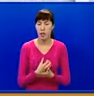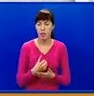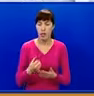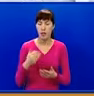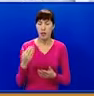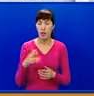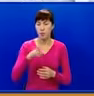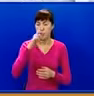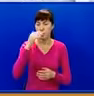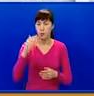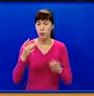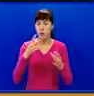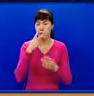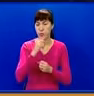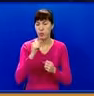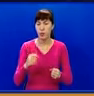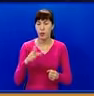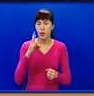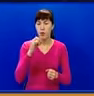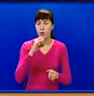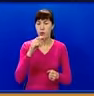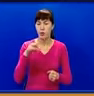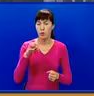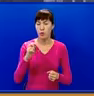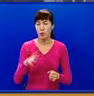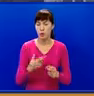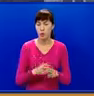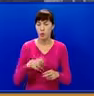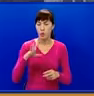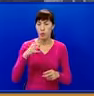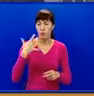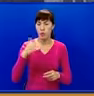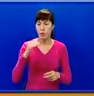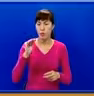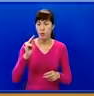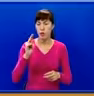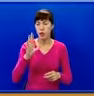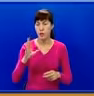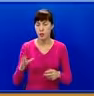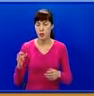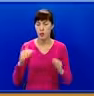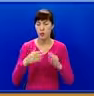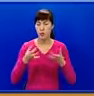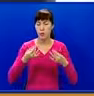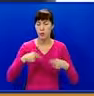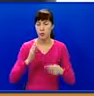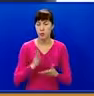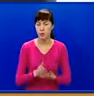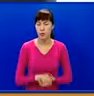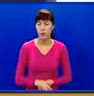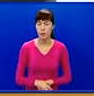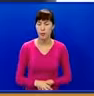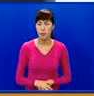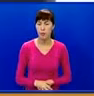келгенде мемлекетте қарап отырған жоқ. Нұрлы жол бағдарламасына сәйкес биыл 550 мың шаршы метр тұрғын үй тапсырылатын болады. Келесі жылға келетін